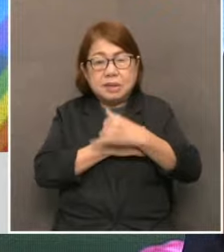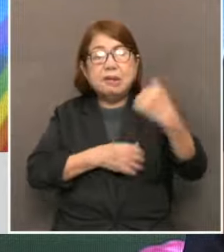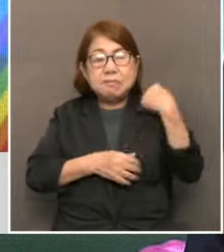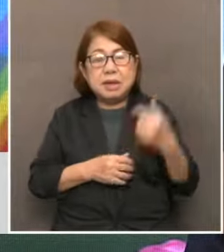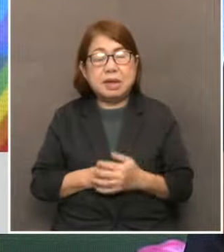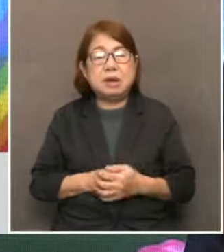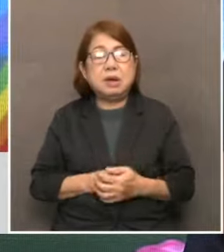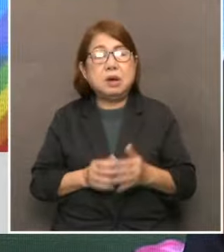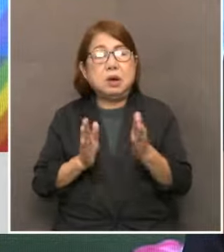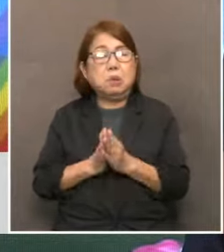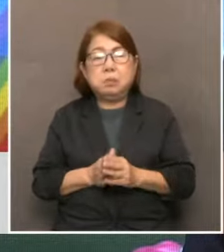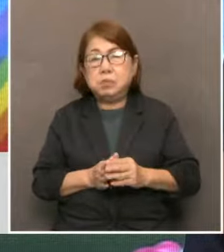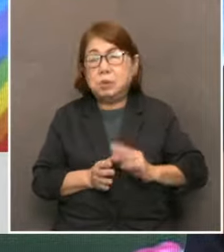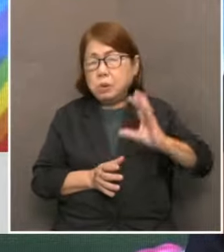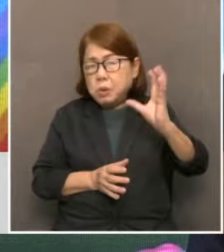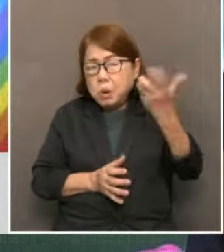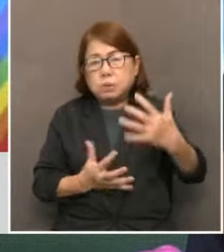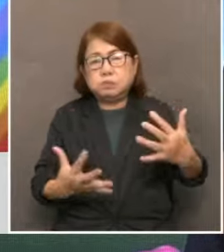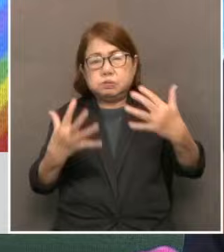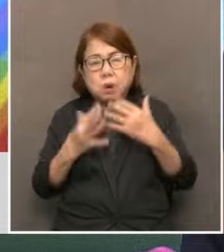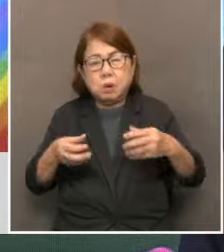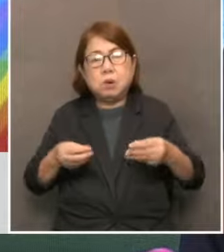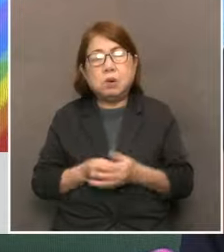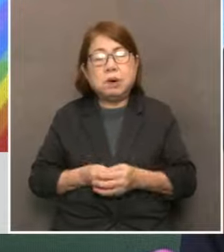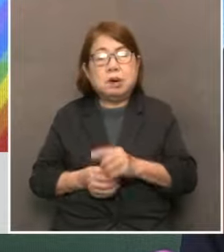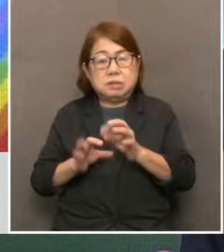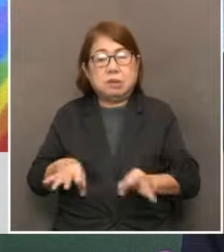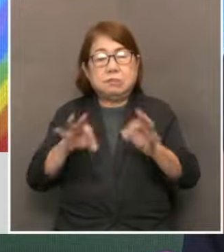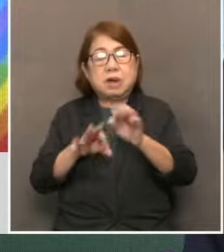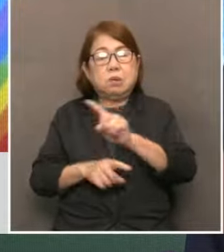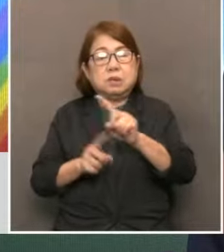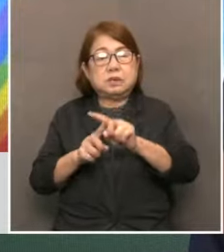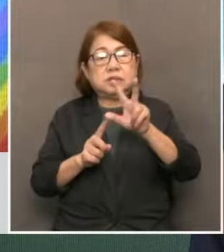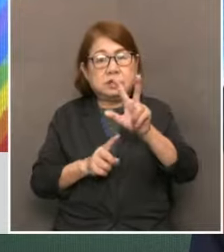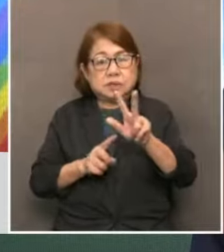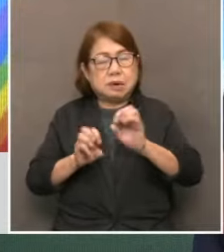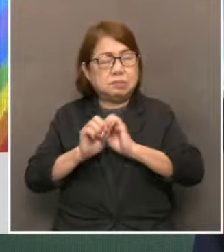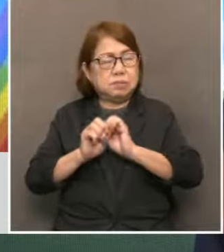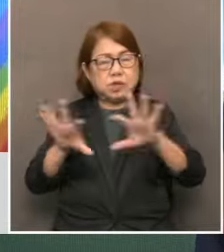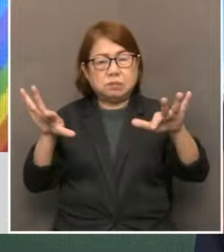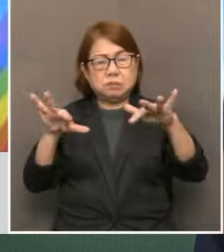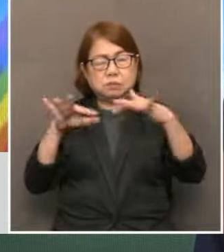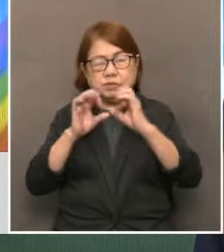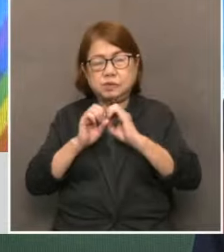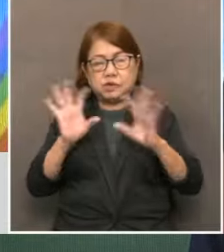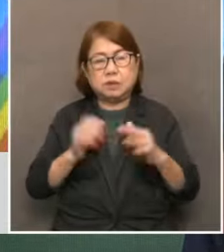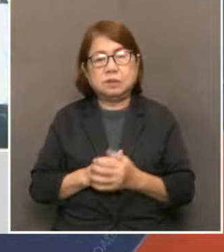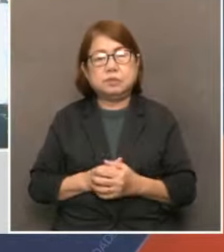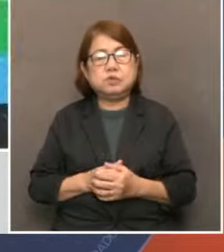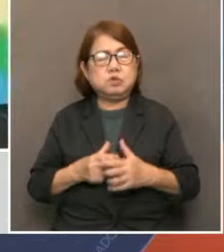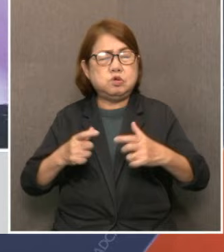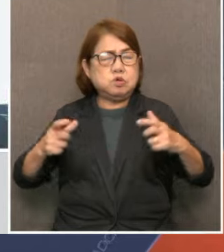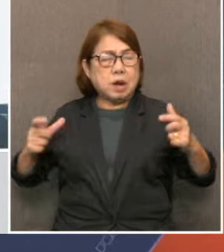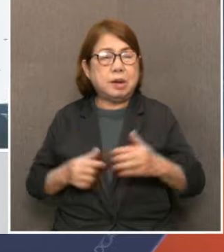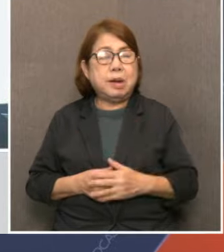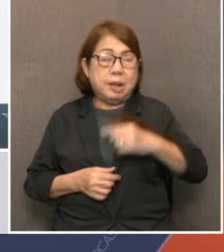ที่เป็น International Levelมาจอยกับเราด้วยโดยเฉพาะในวันที่ 3ก็จะเป็นเเรียกว่าการโชว์ครั้งยิ่งใหญ่มากนะคะทั้งศิลปิน Dragใน